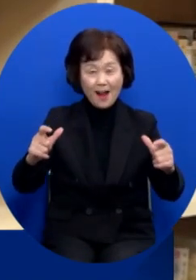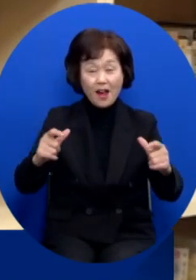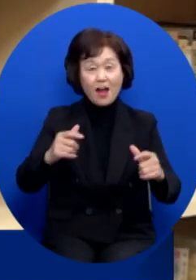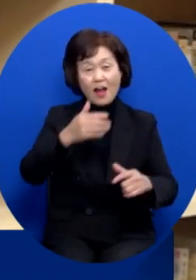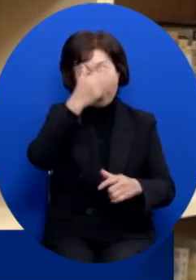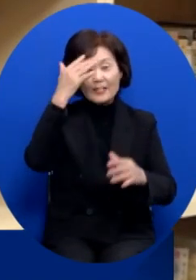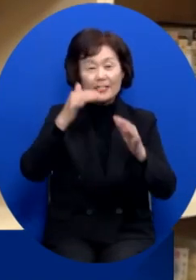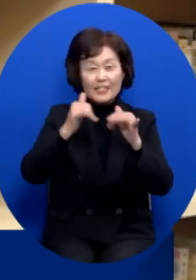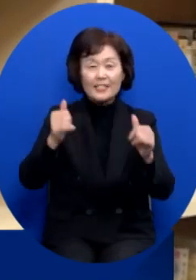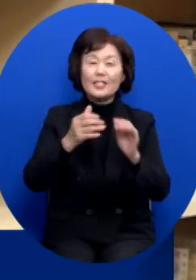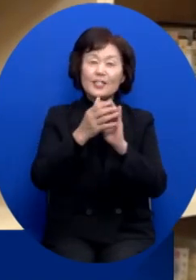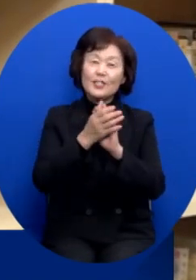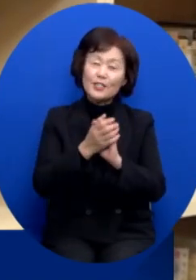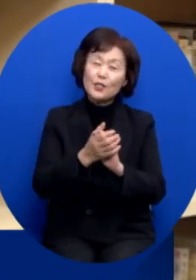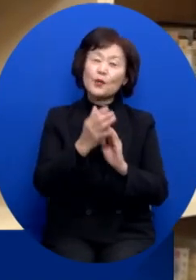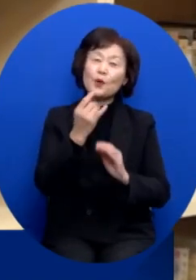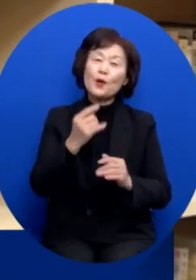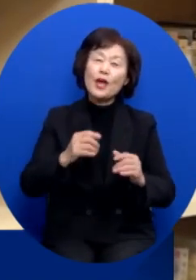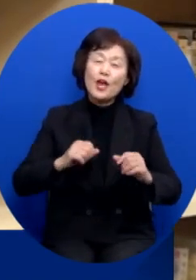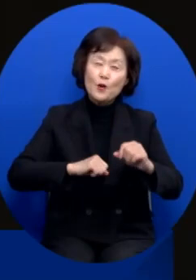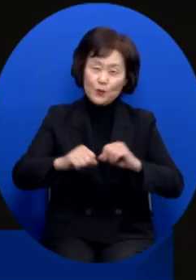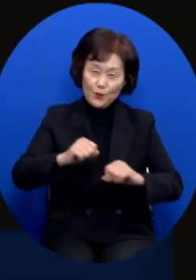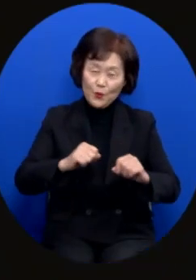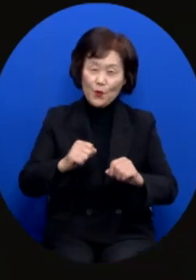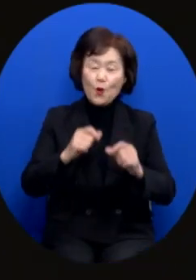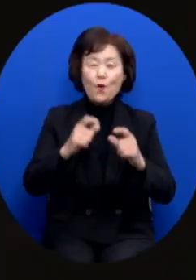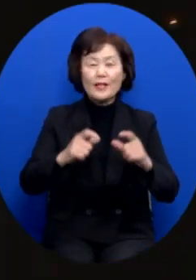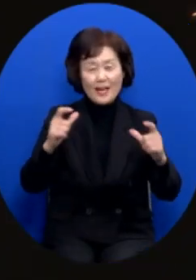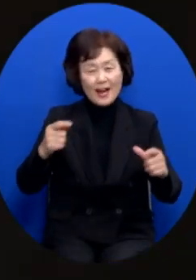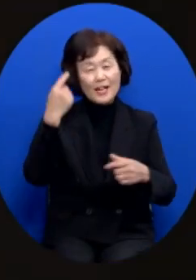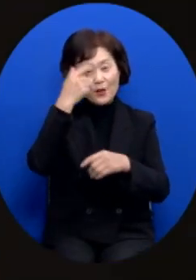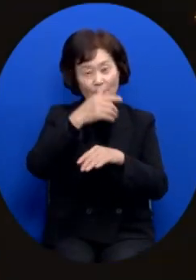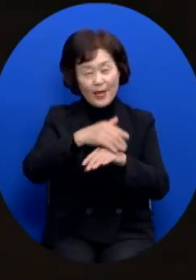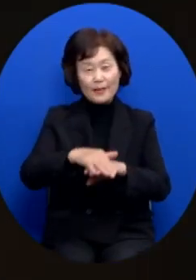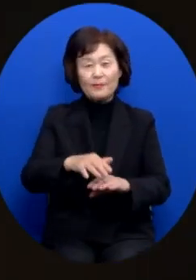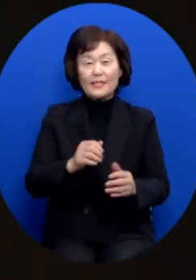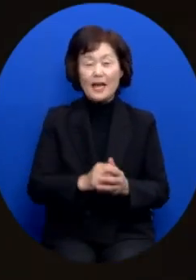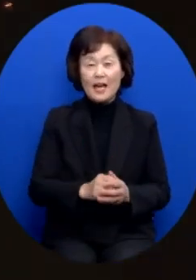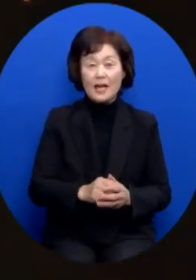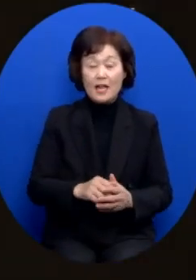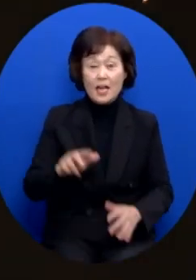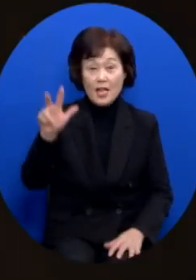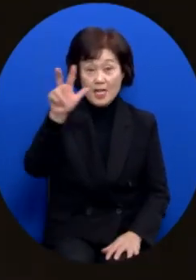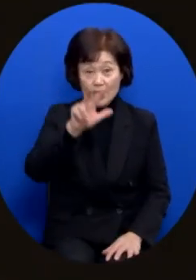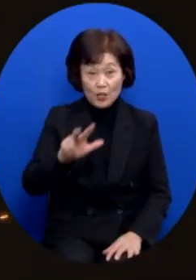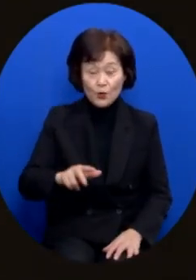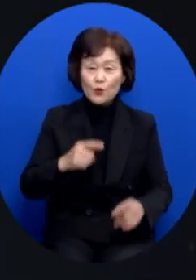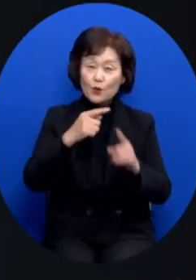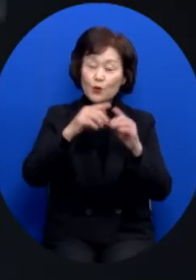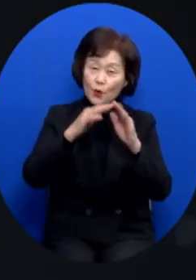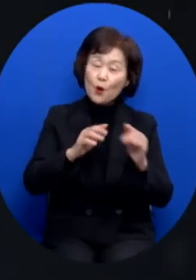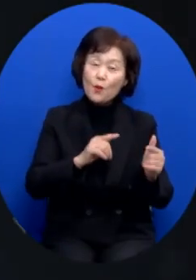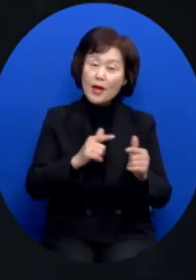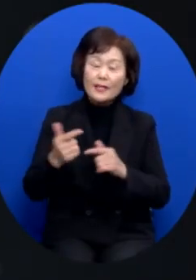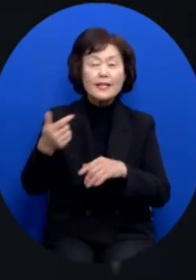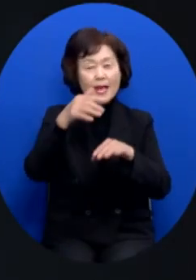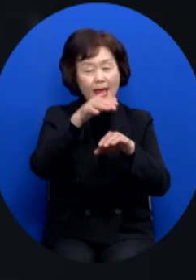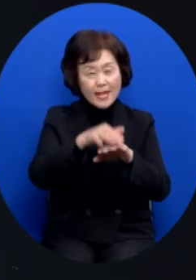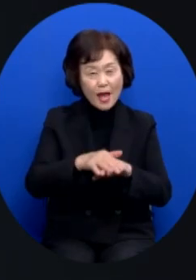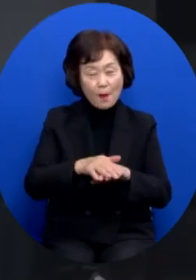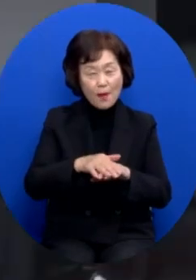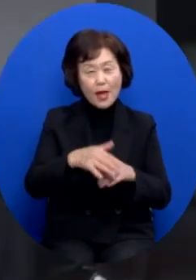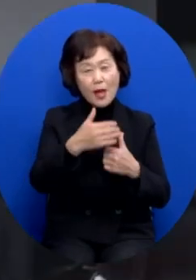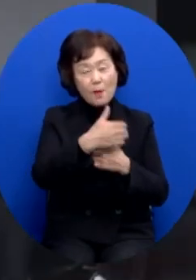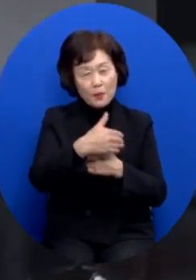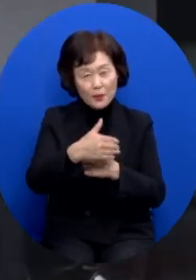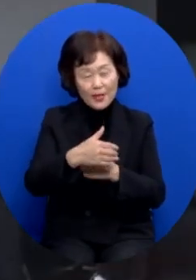청년 기도운동을 확장해 나가려고 합니다. 뉴스원크라이의 전국 각 지역 교회들의 집회 요청이 이어지고 있는